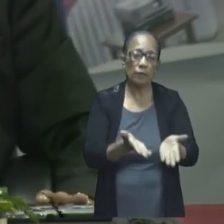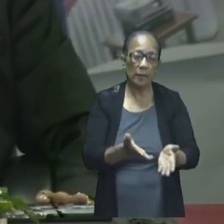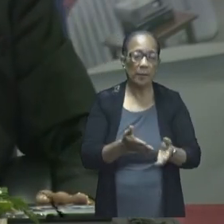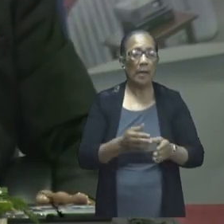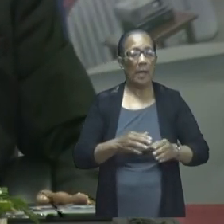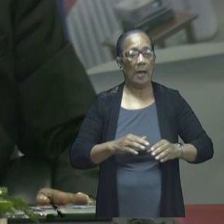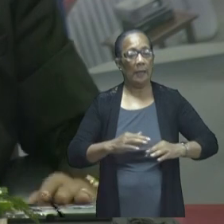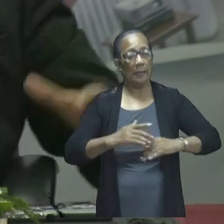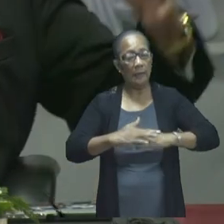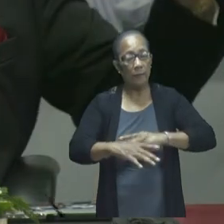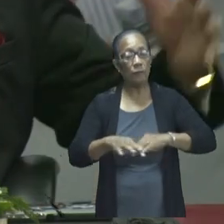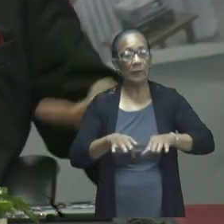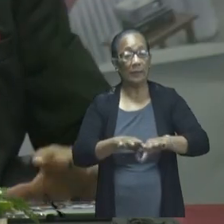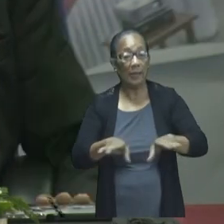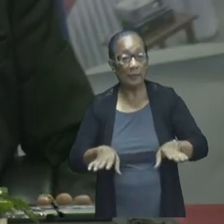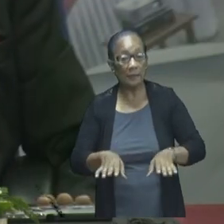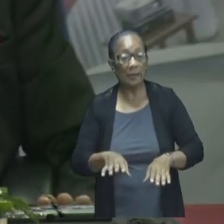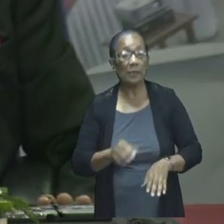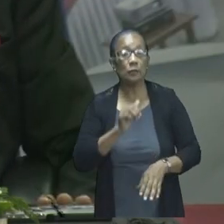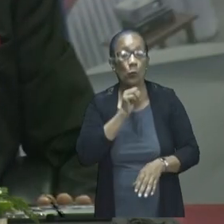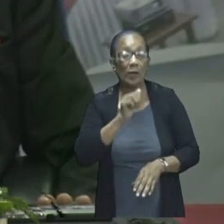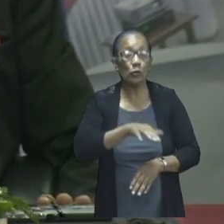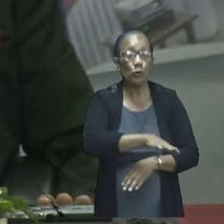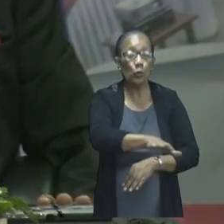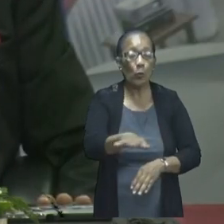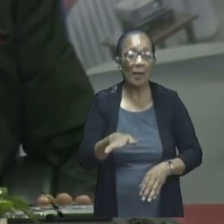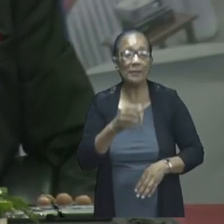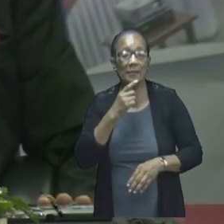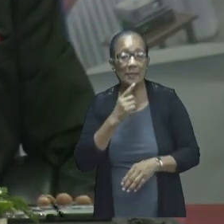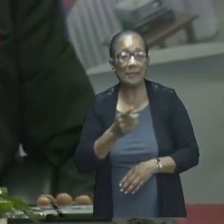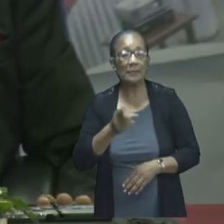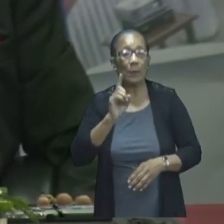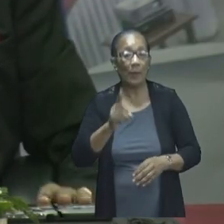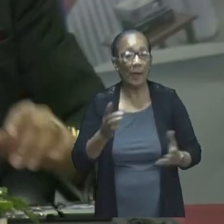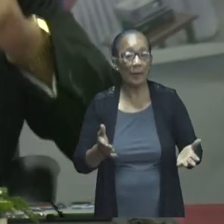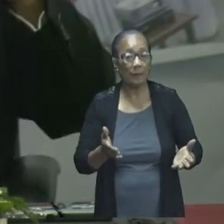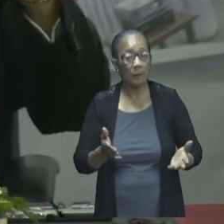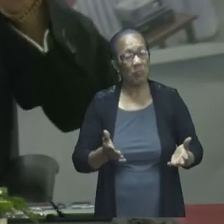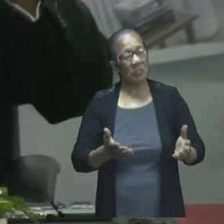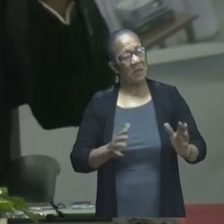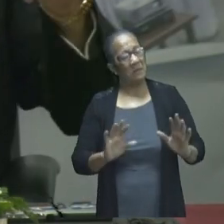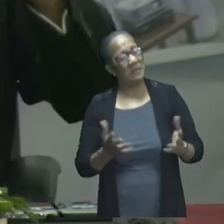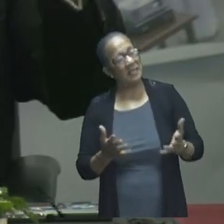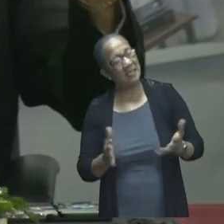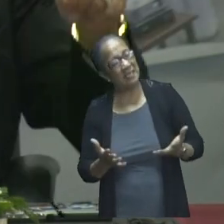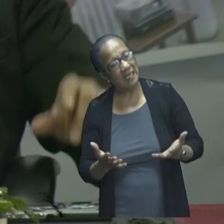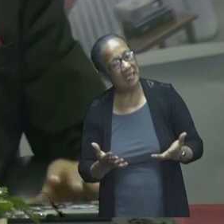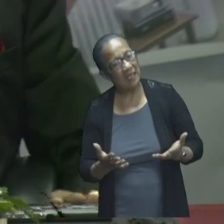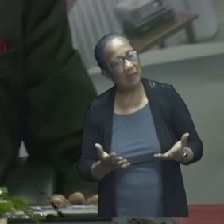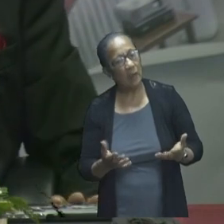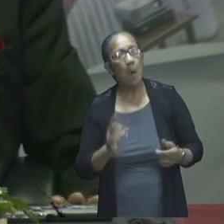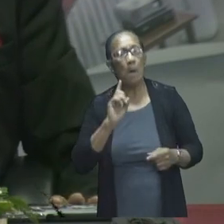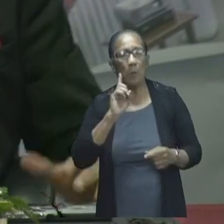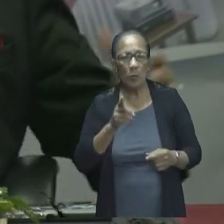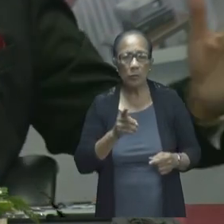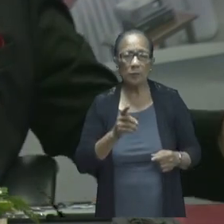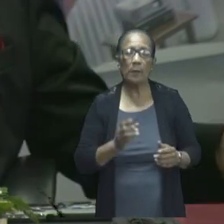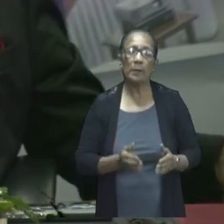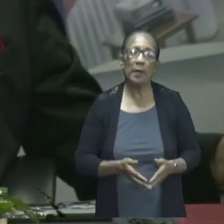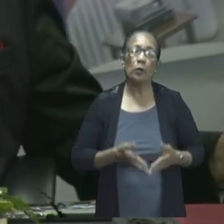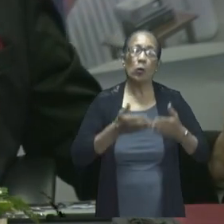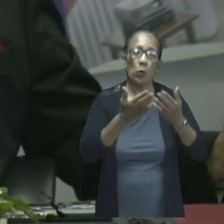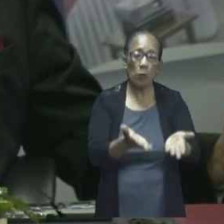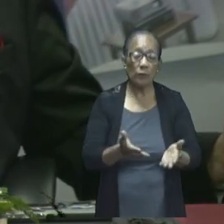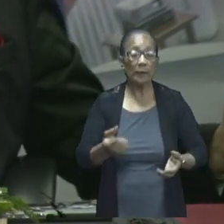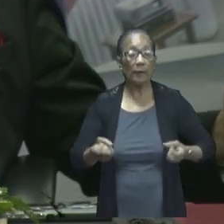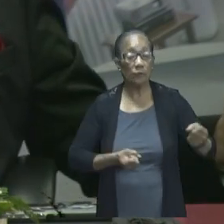parlement gepresenteerd wat de situatie was maar misschien moesten we uit tijdens de overdracht van die regeren al gezegd hebben